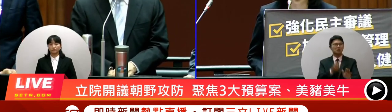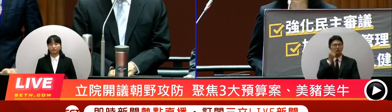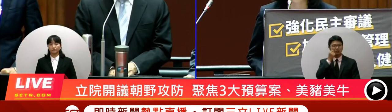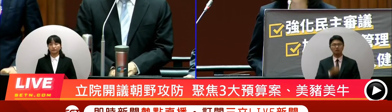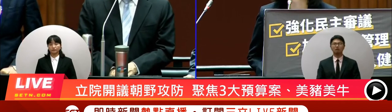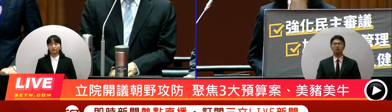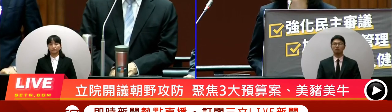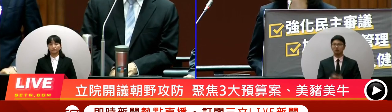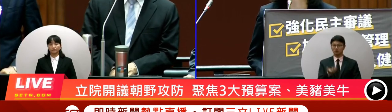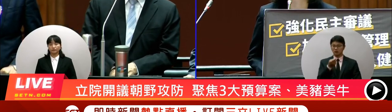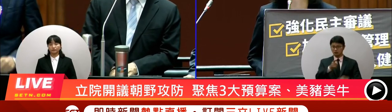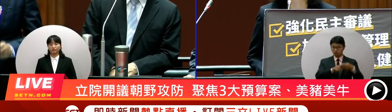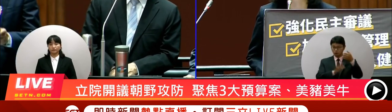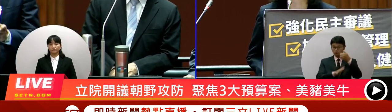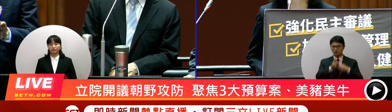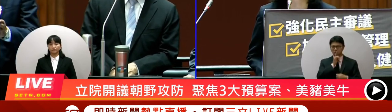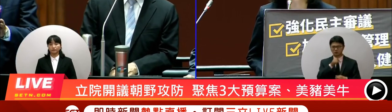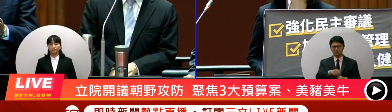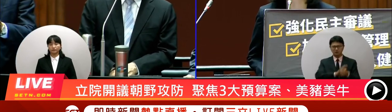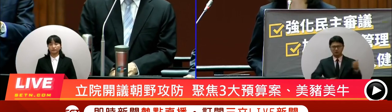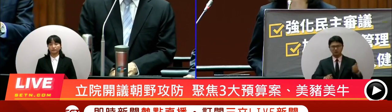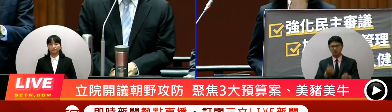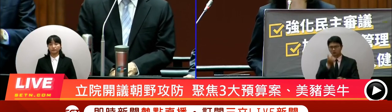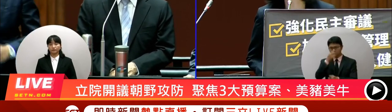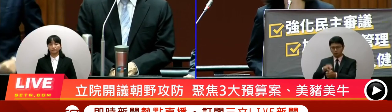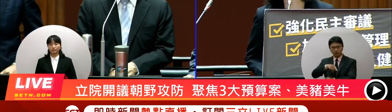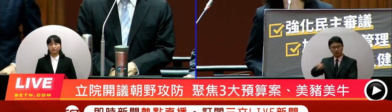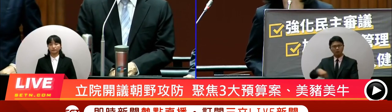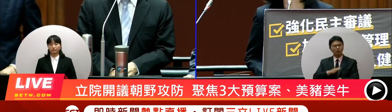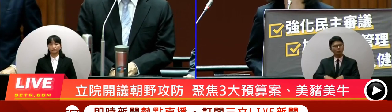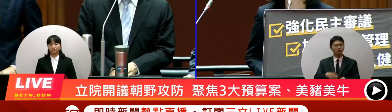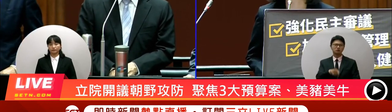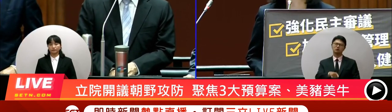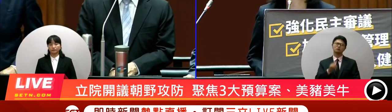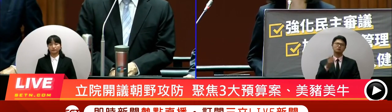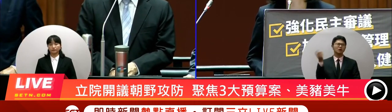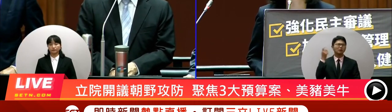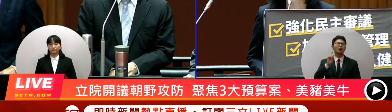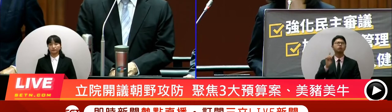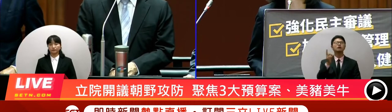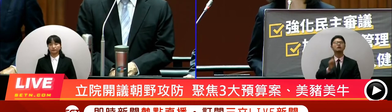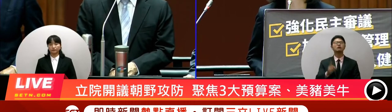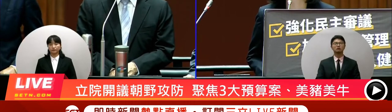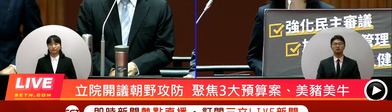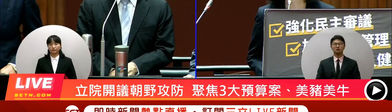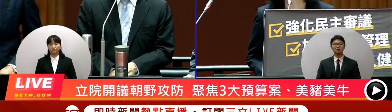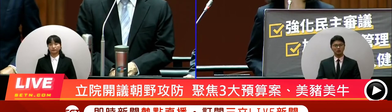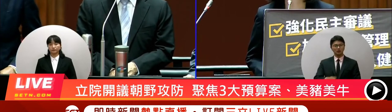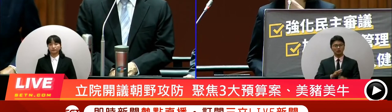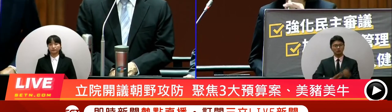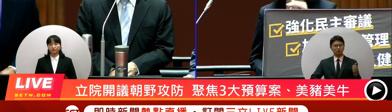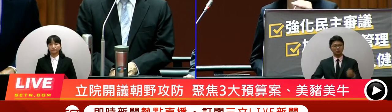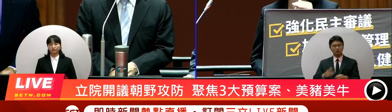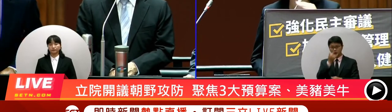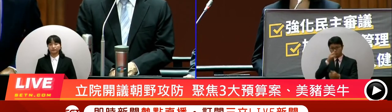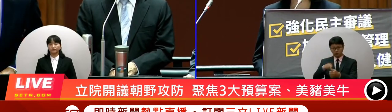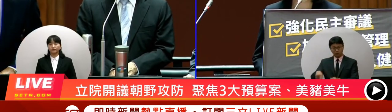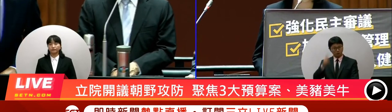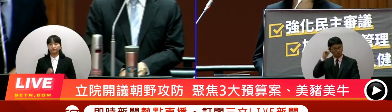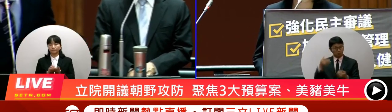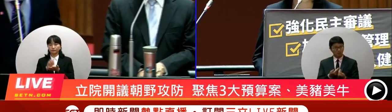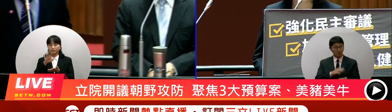主委这边提到说其实将会影响到猪农，可能引起猪农的反弹，我不知道这个资讯是来自于哪里，也想知道为何会引起猪农的反弹。 跟委员报